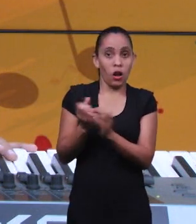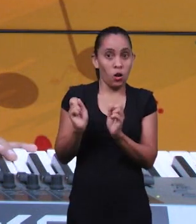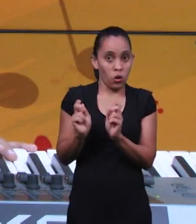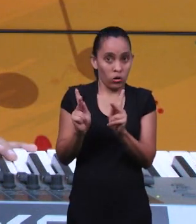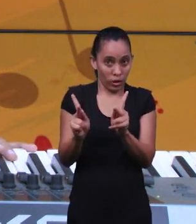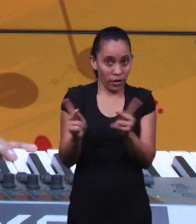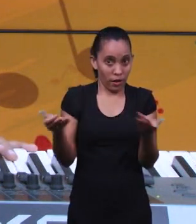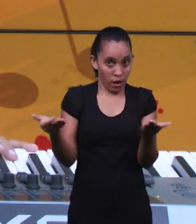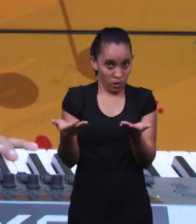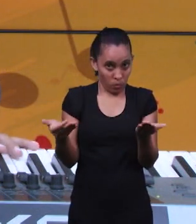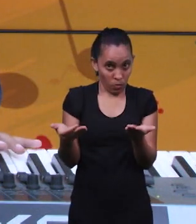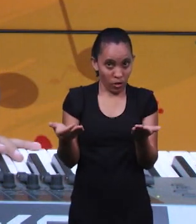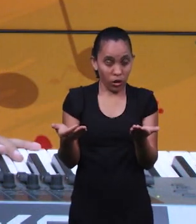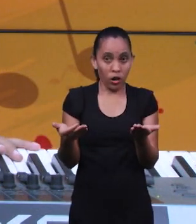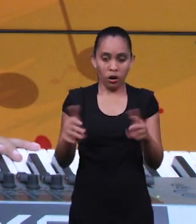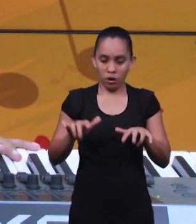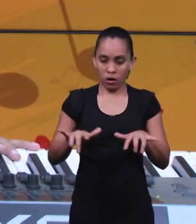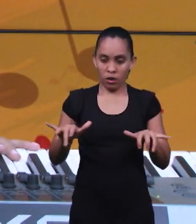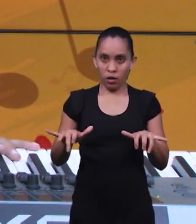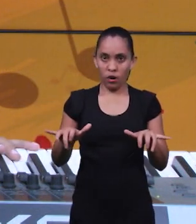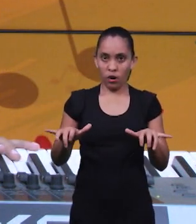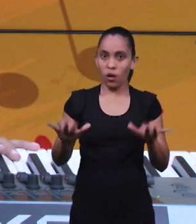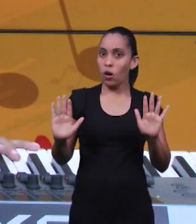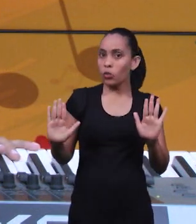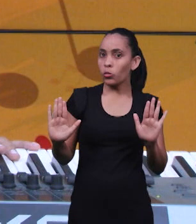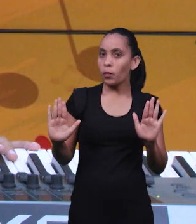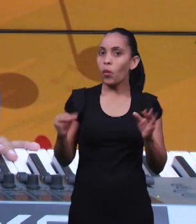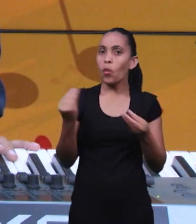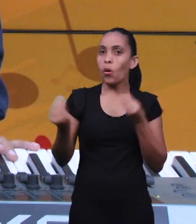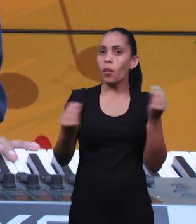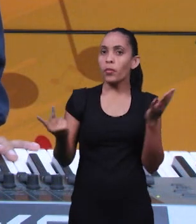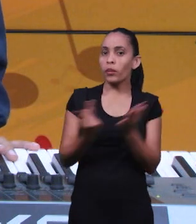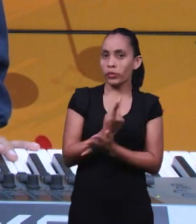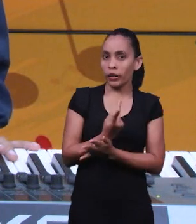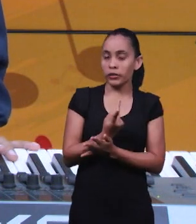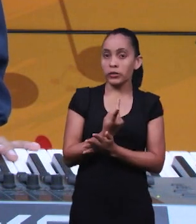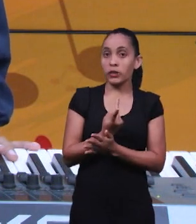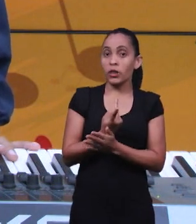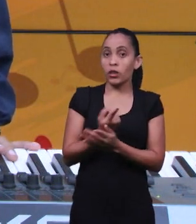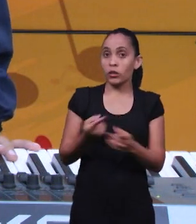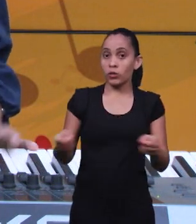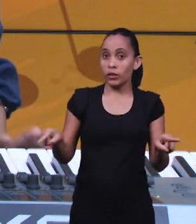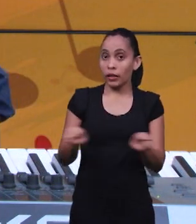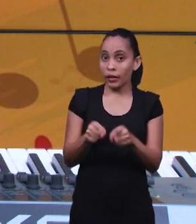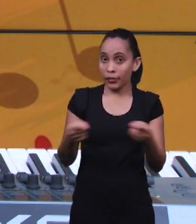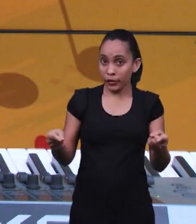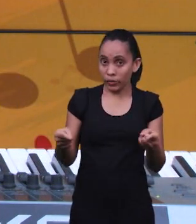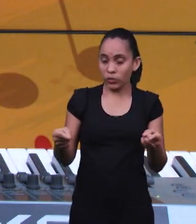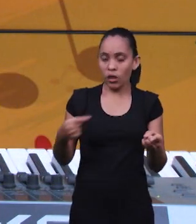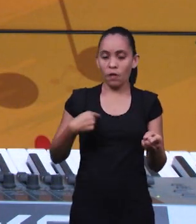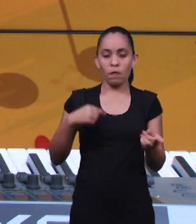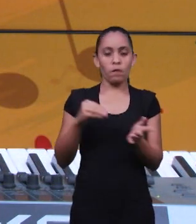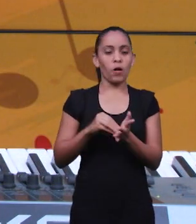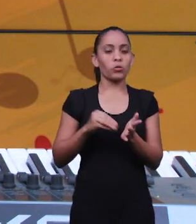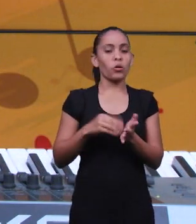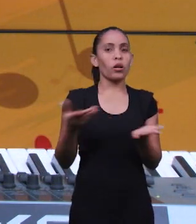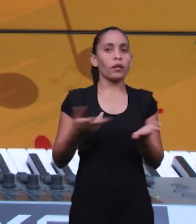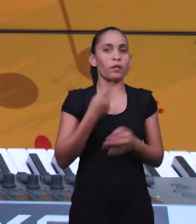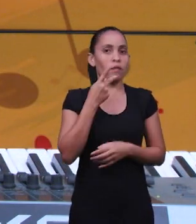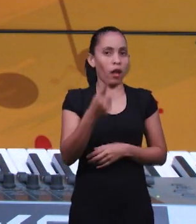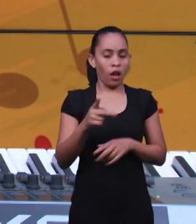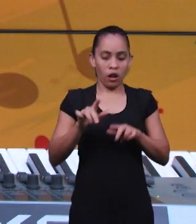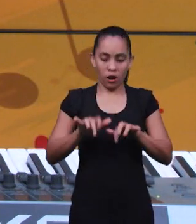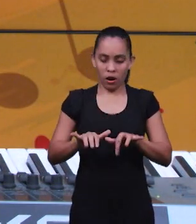Donc, on va faire maintenant avec les deux mains. Comment ça va faire? Depuis l'introduction, une chose que je ne vous ai pas dite, c'est